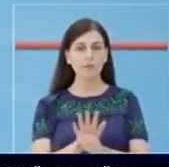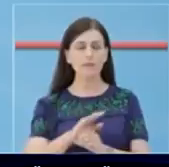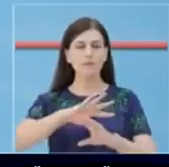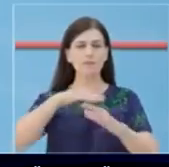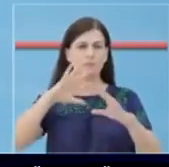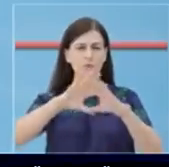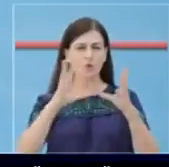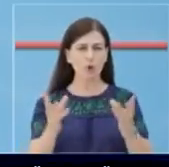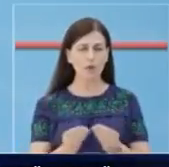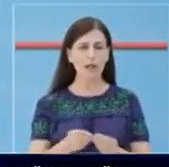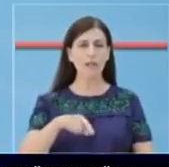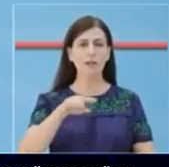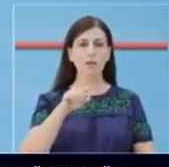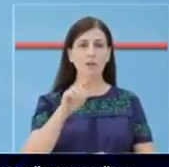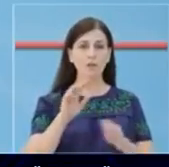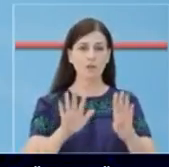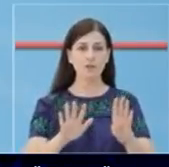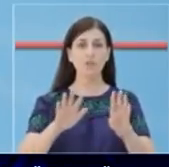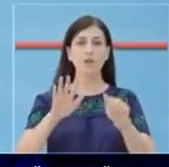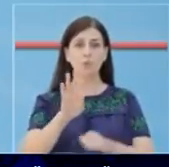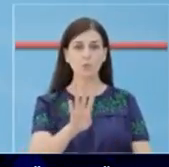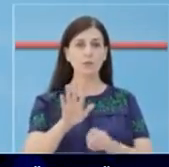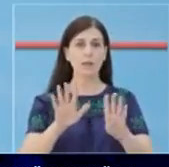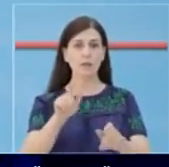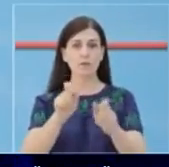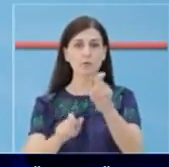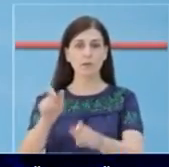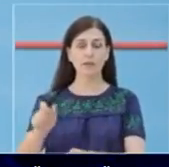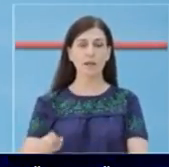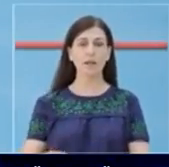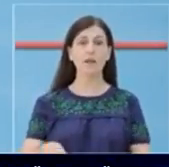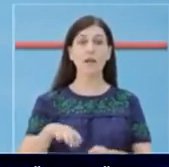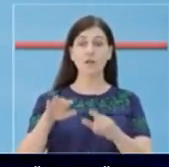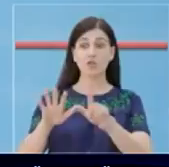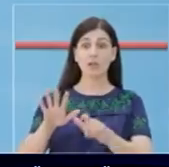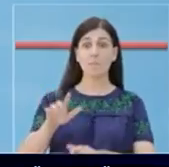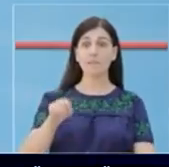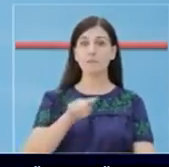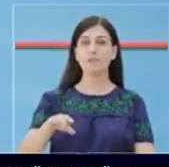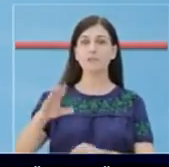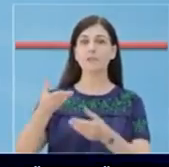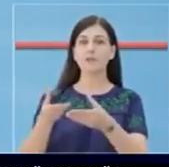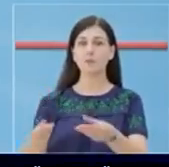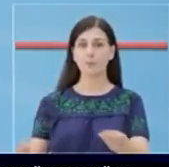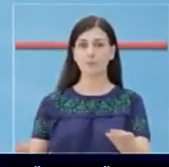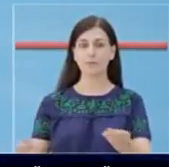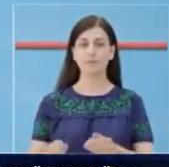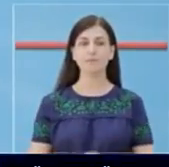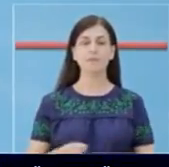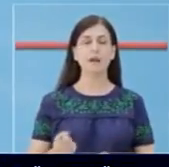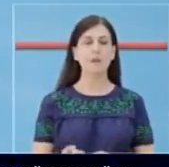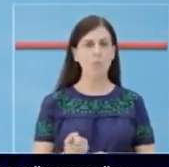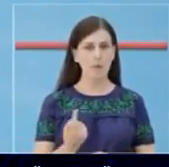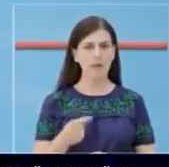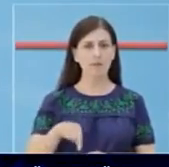pozitiv me COVID-19 949 qytetar, prej të cilve 78% e tyre janë të shëruar.